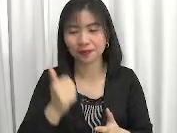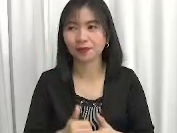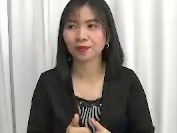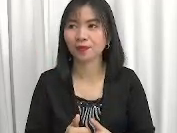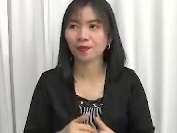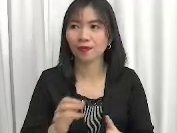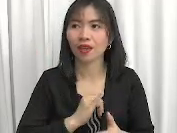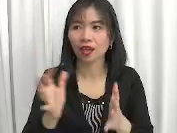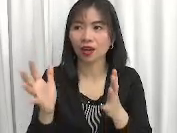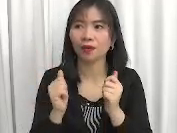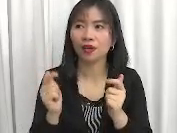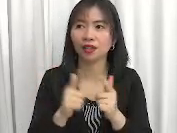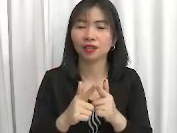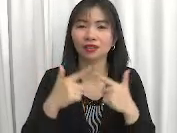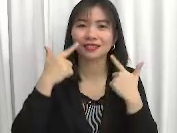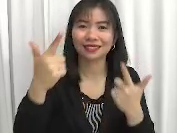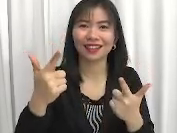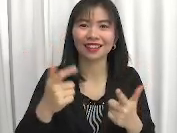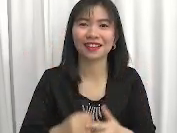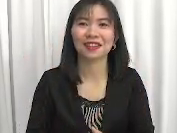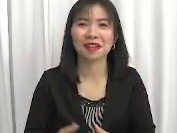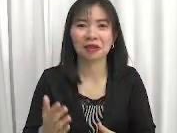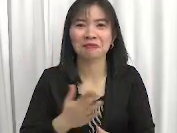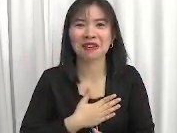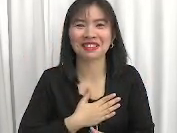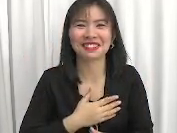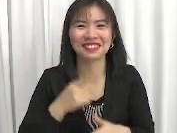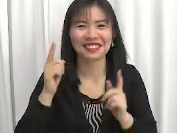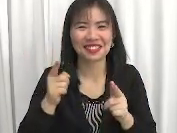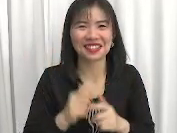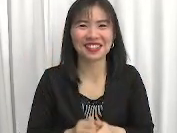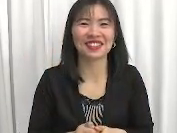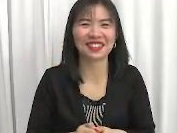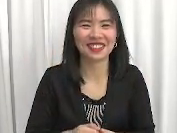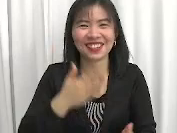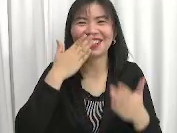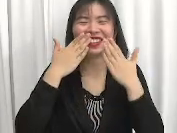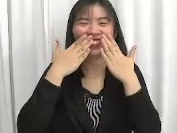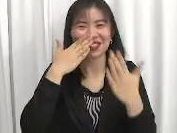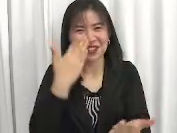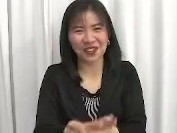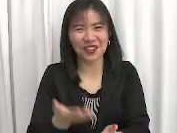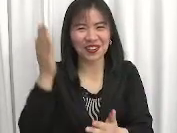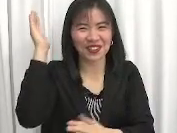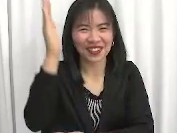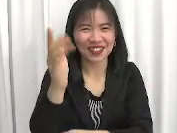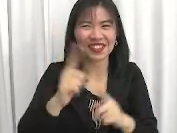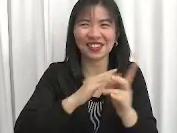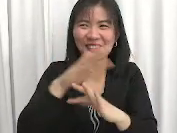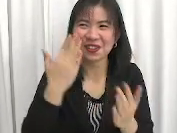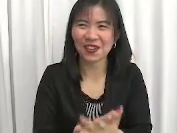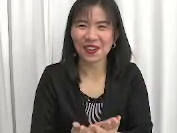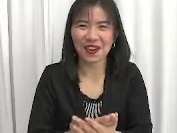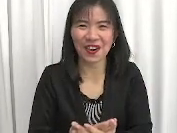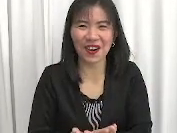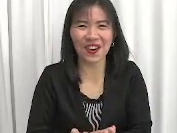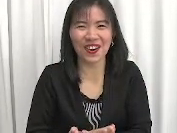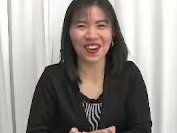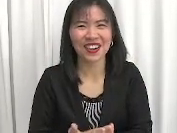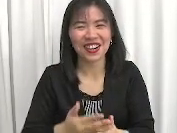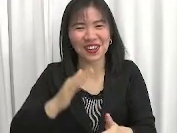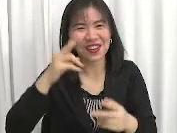gusto kong batiin si Sister Leia, ang ating sign language interpreter. Amen. Ngayon. Diba? Parang in love